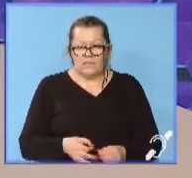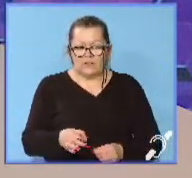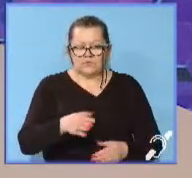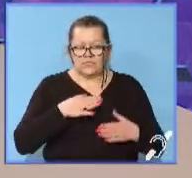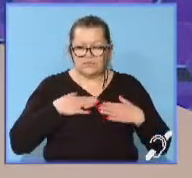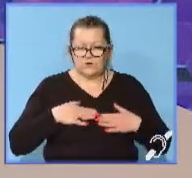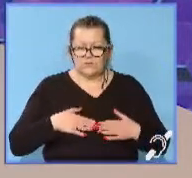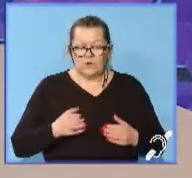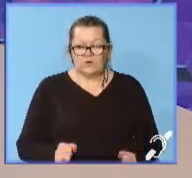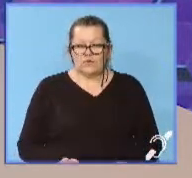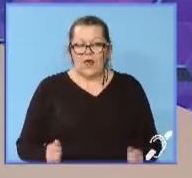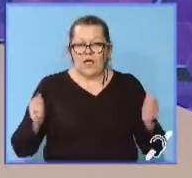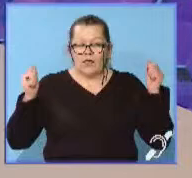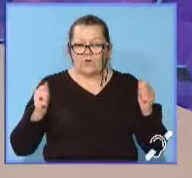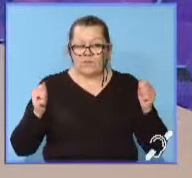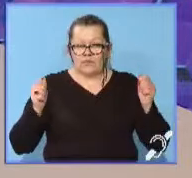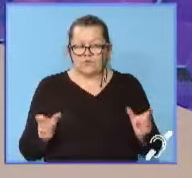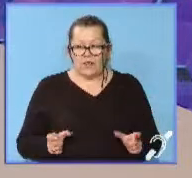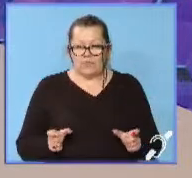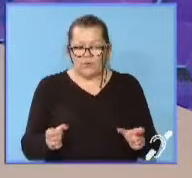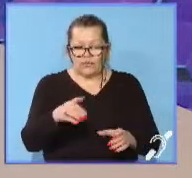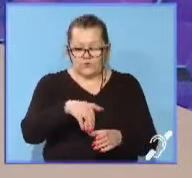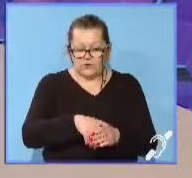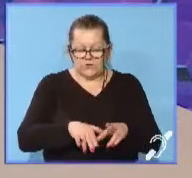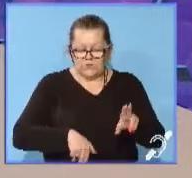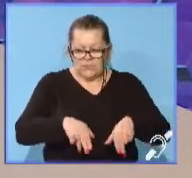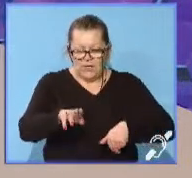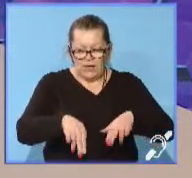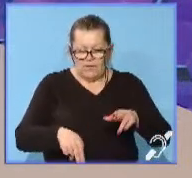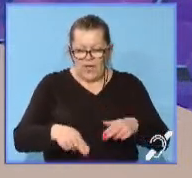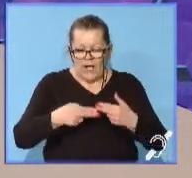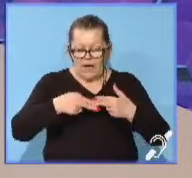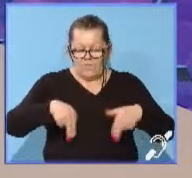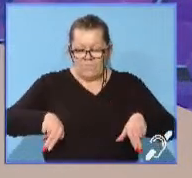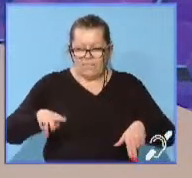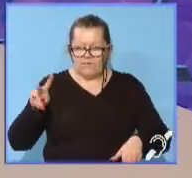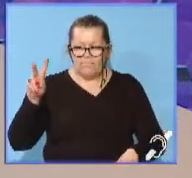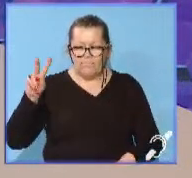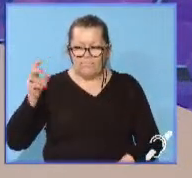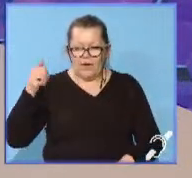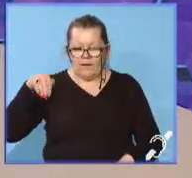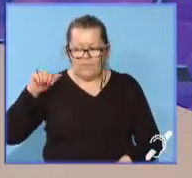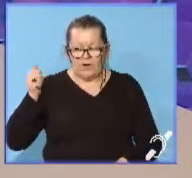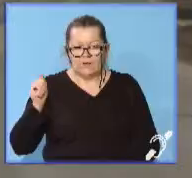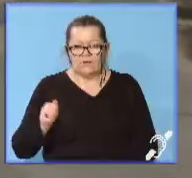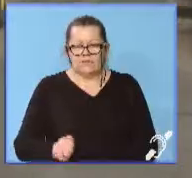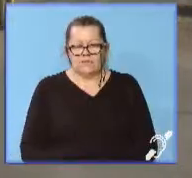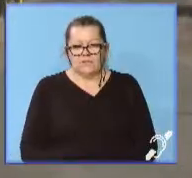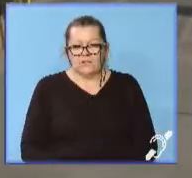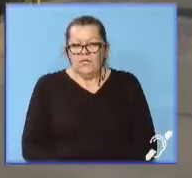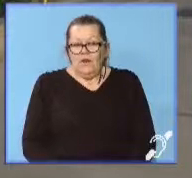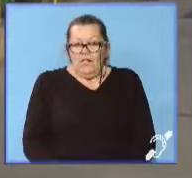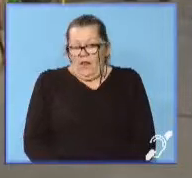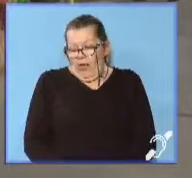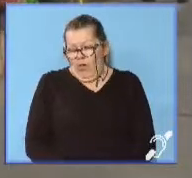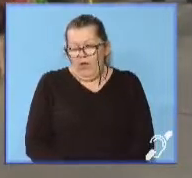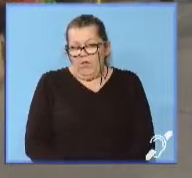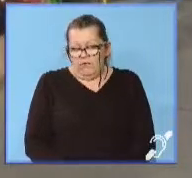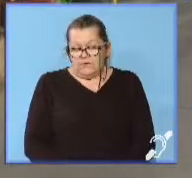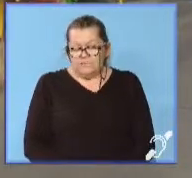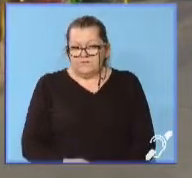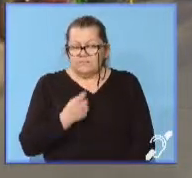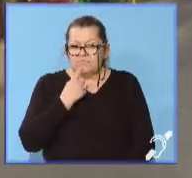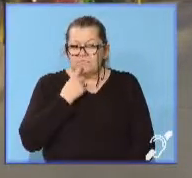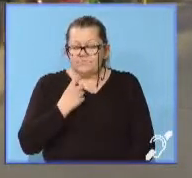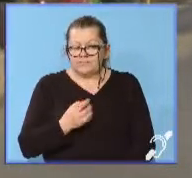măsuri se dorește ca protestele să nu creeze blocaje în trafic sau în vămile din județ la